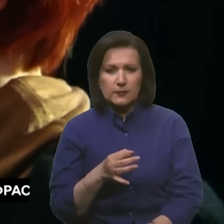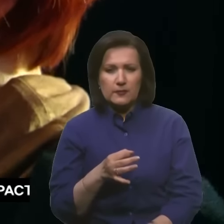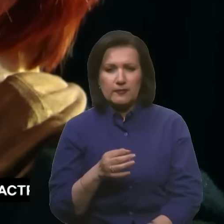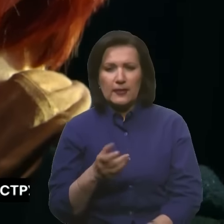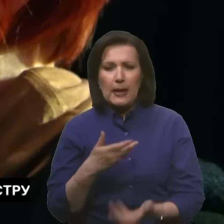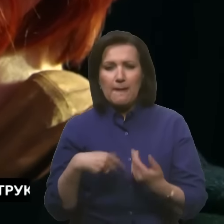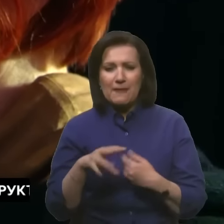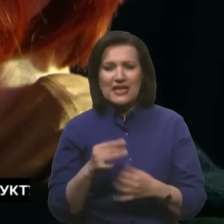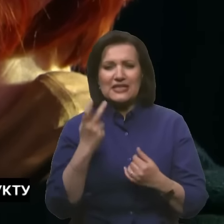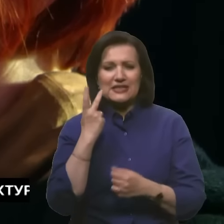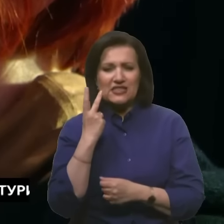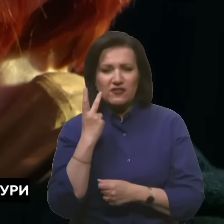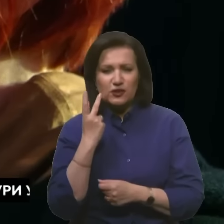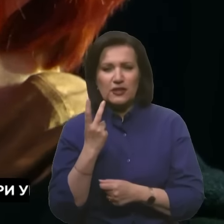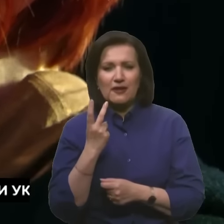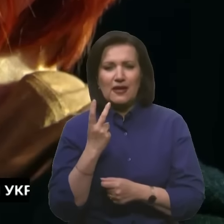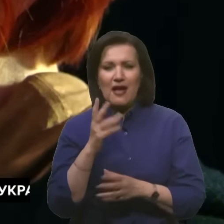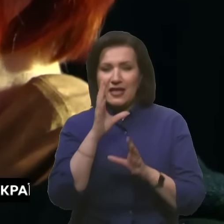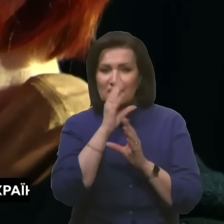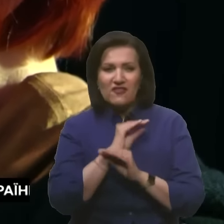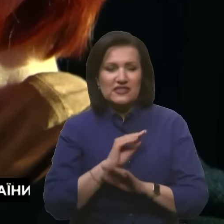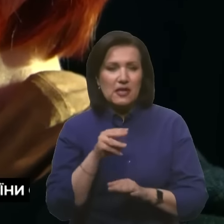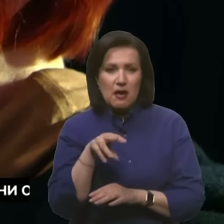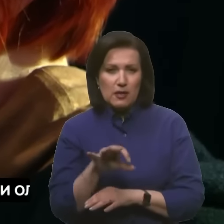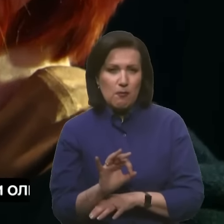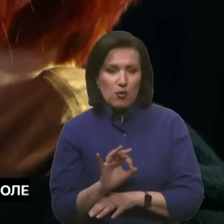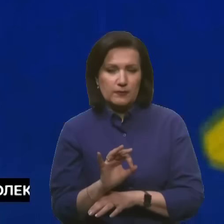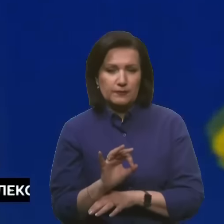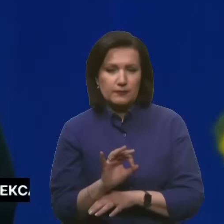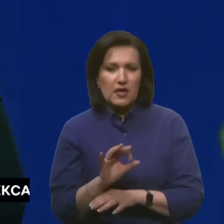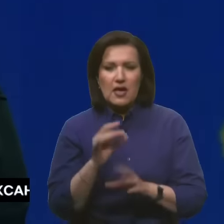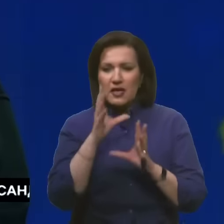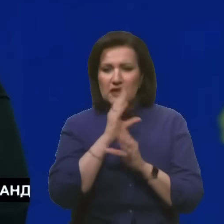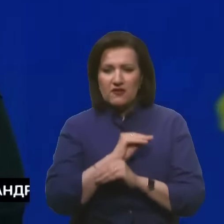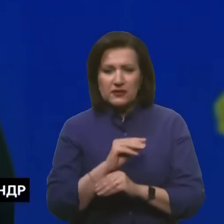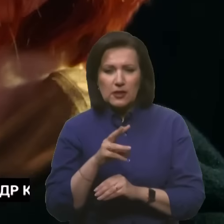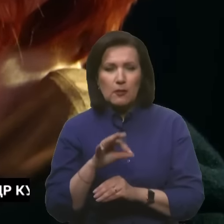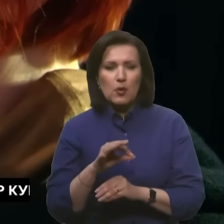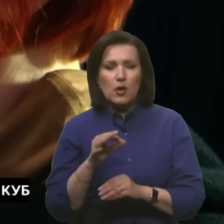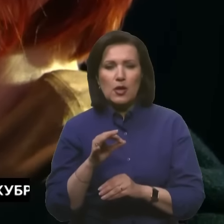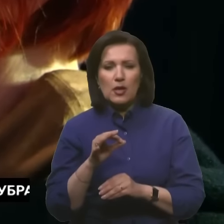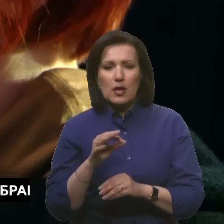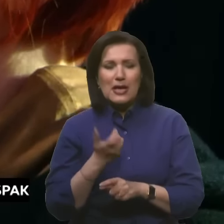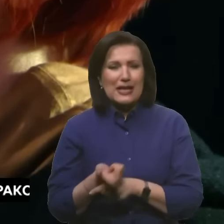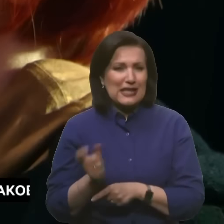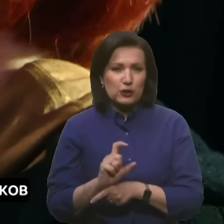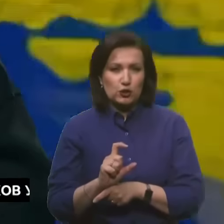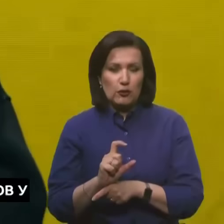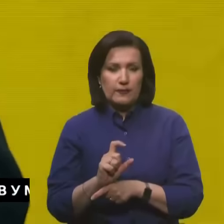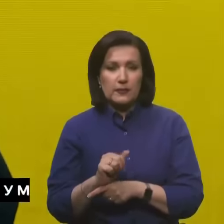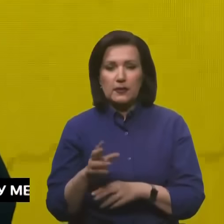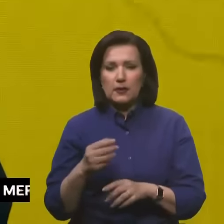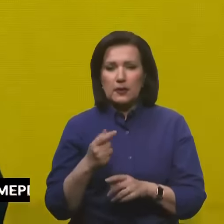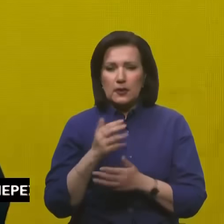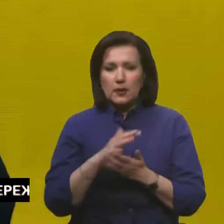Тому що ми завжди не встигаємо. Окей. Ми не встигаємо. Окей. Критично. Ви просто